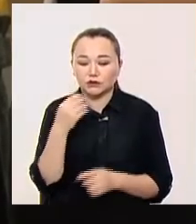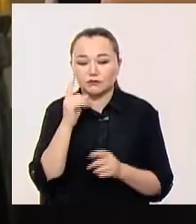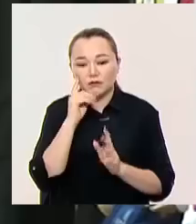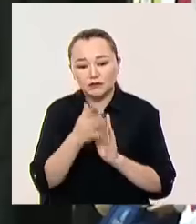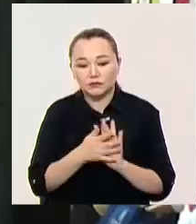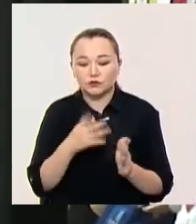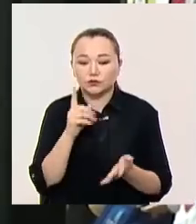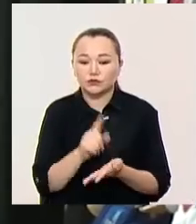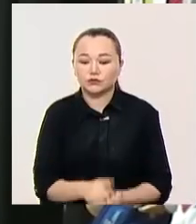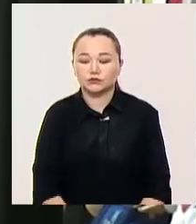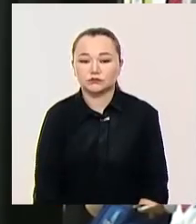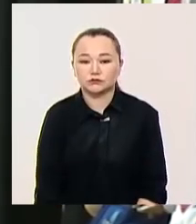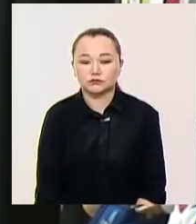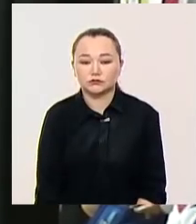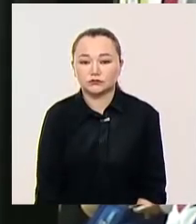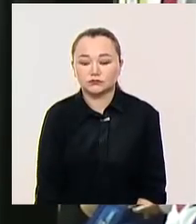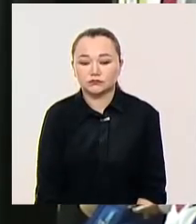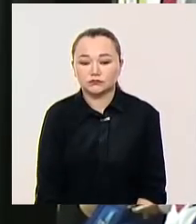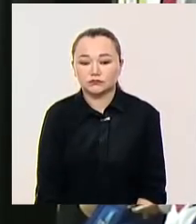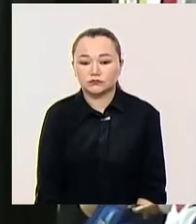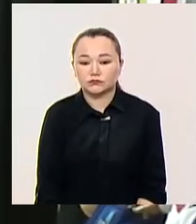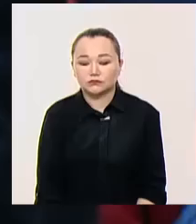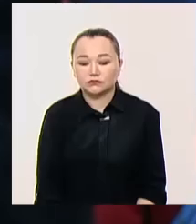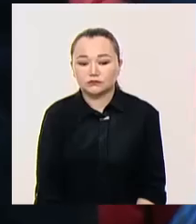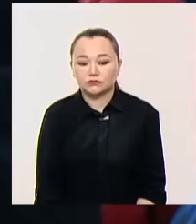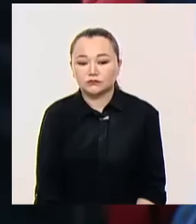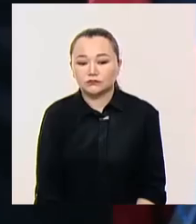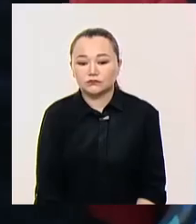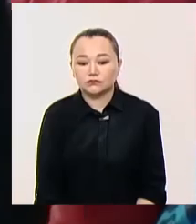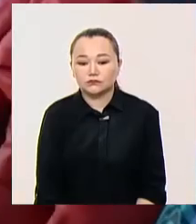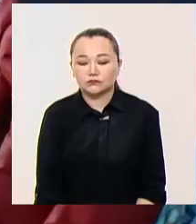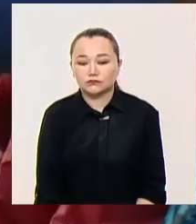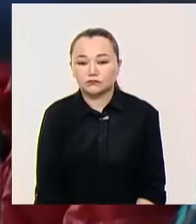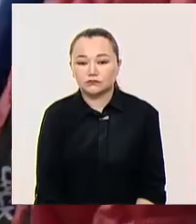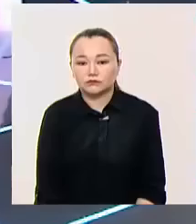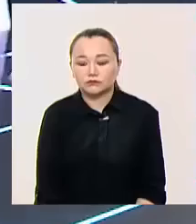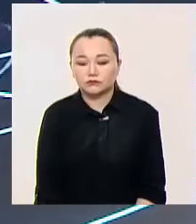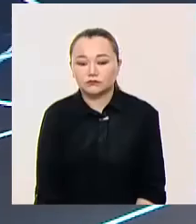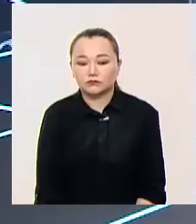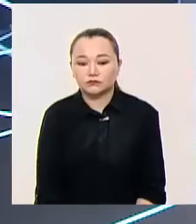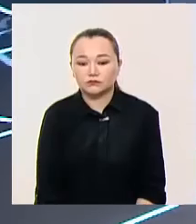түсінсе екен дейді. Азамат Қабетов, Ринат Абілқайыров, Информбюро, Алматы.